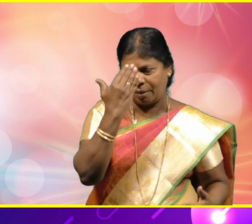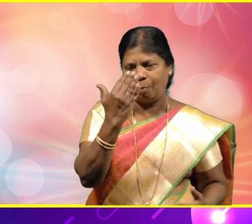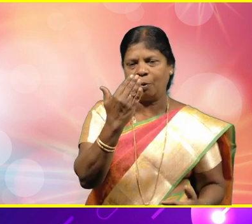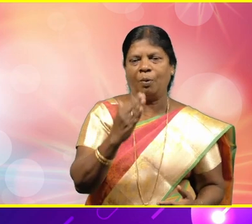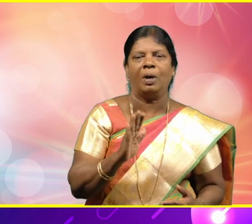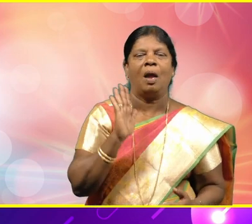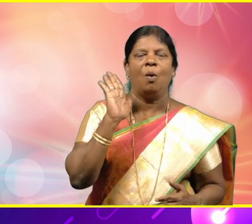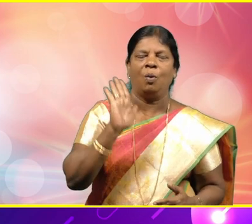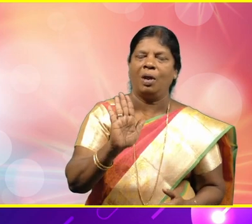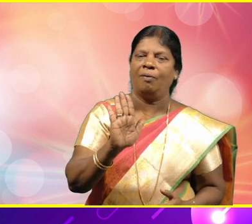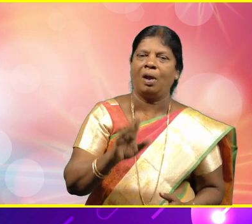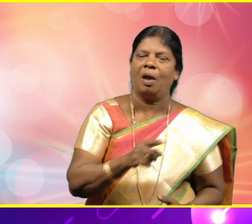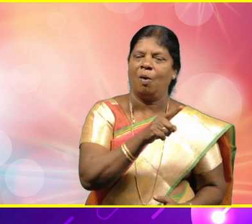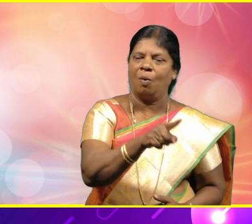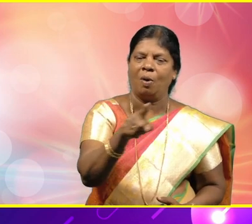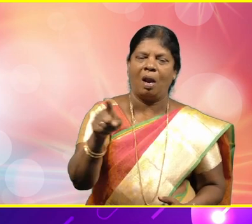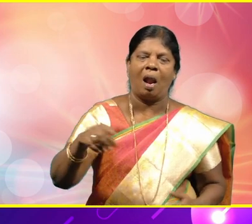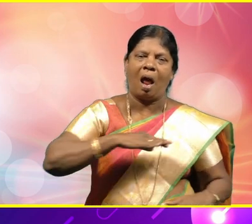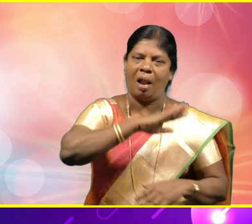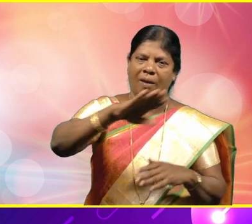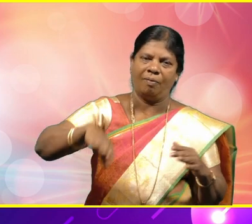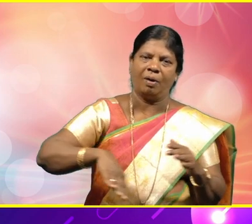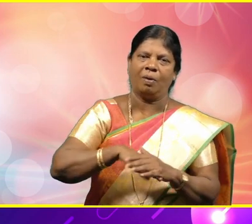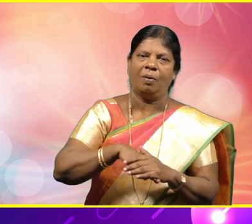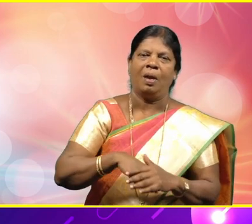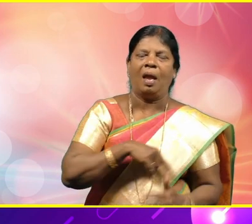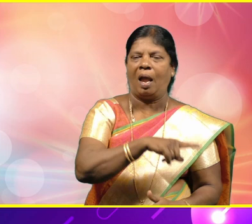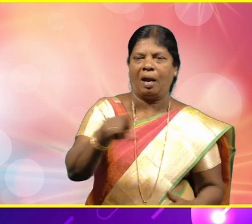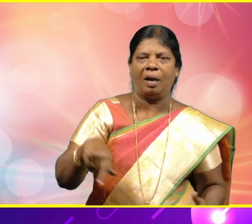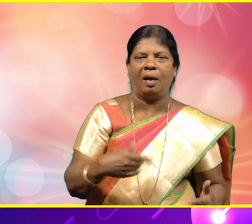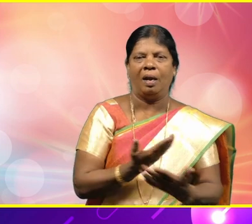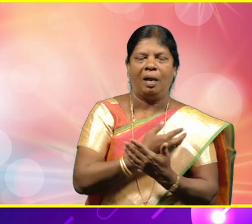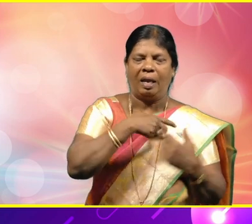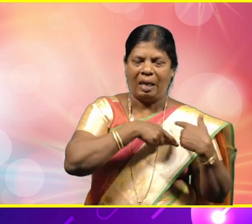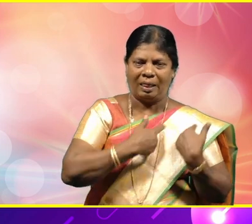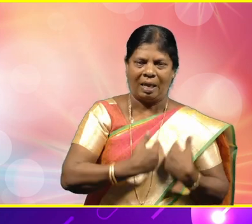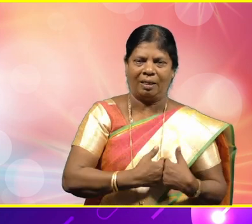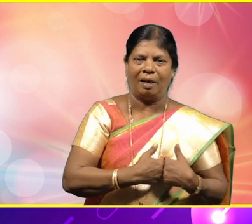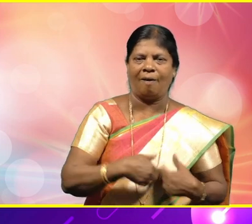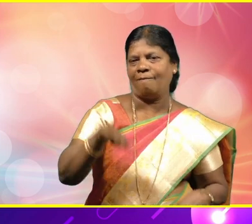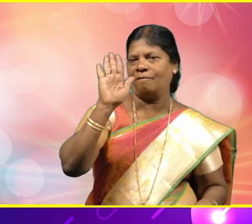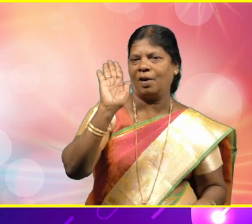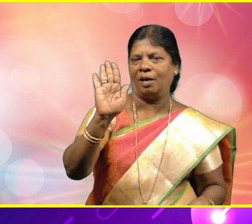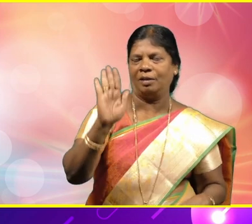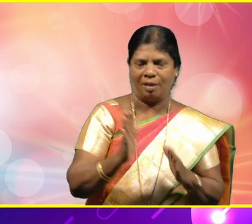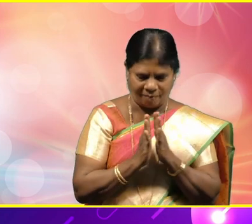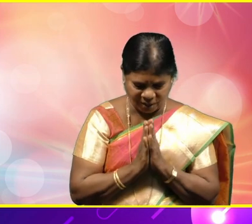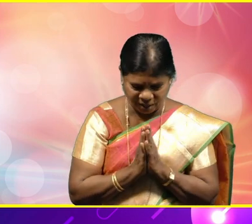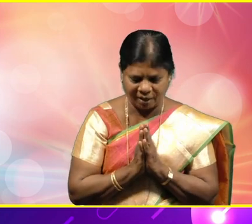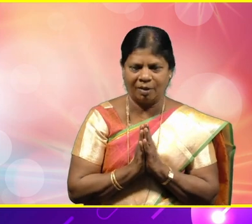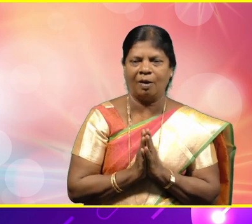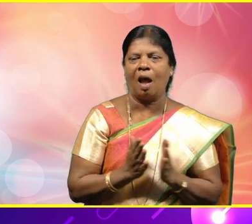பெருமதிப்புக்கும் உரியோராகிய உங்கள் அனைவருக்கும் எங்கள் இதயத்திலிருந்து